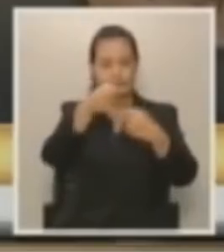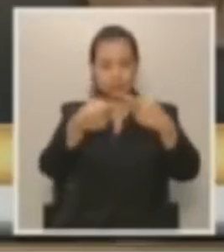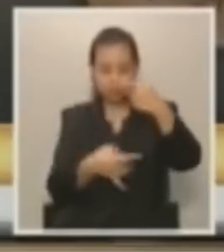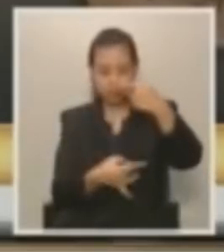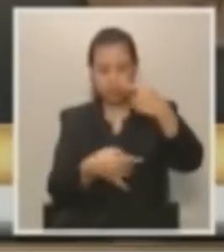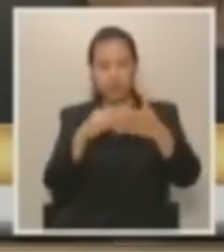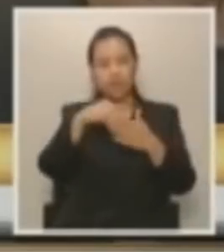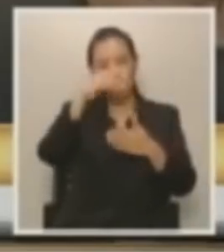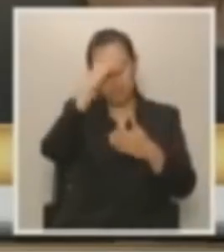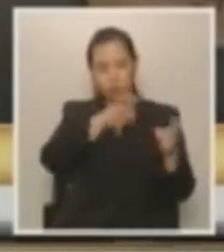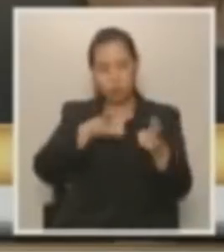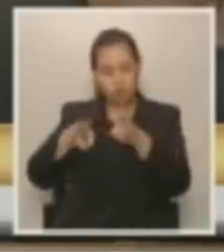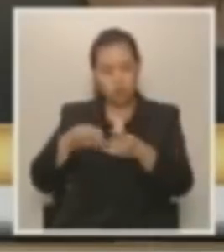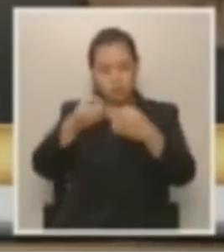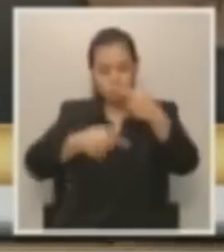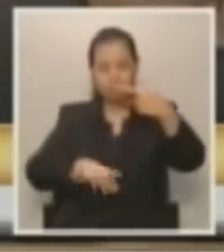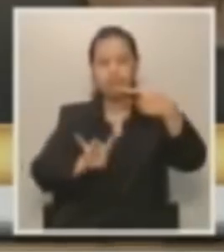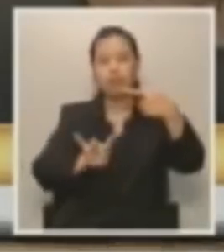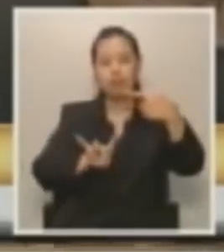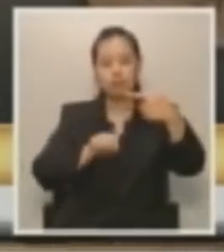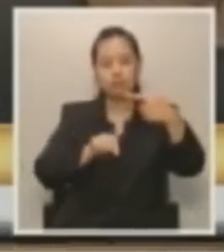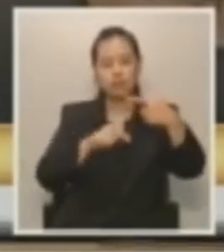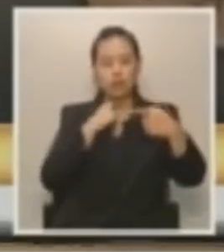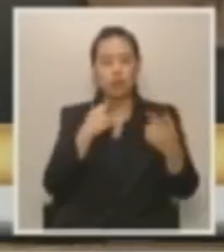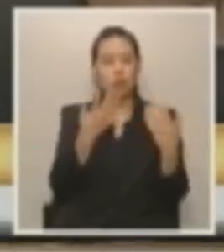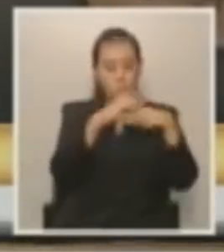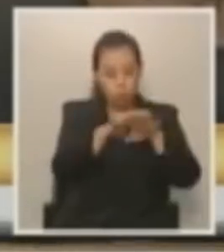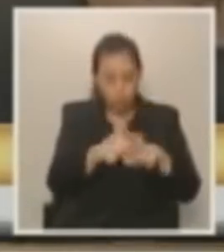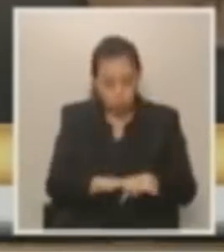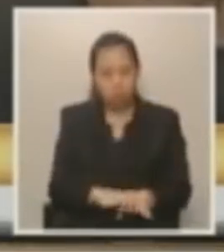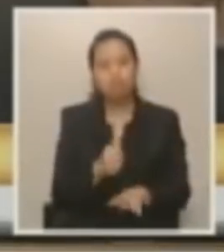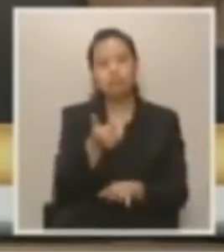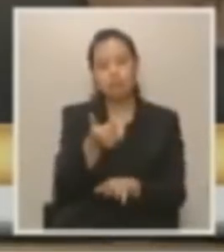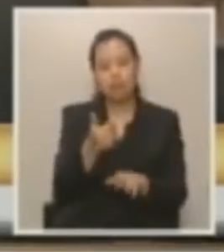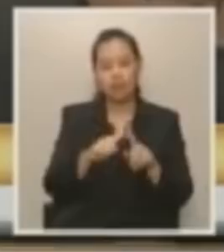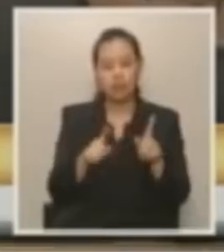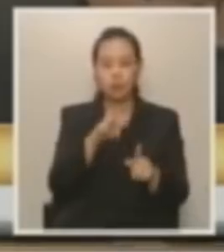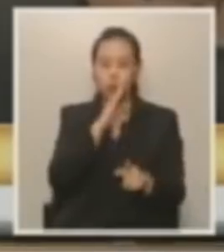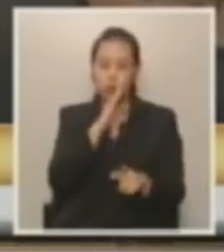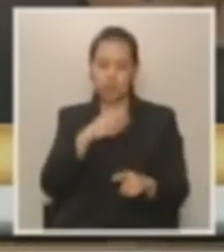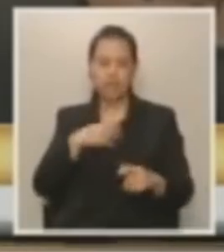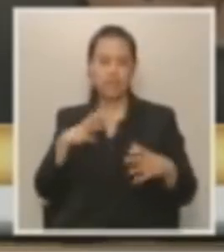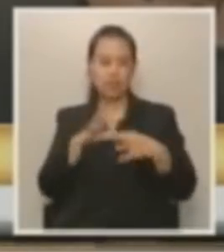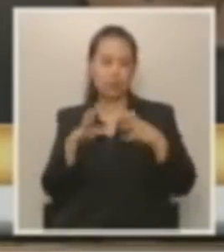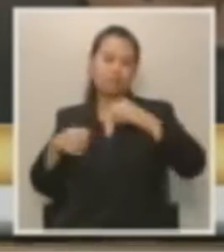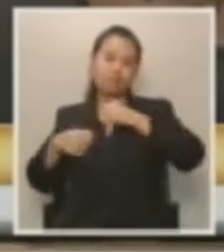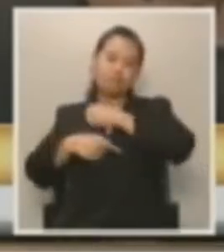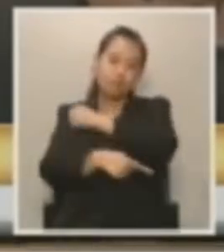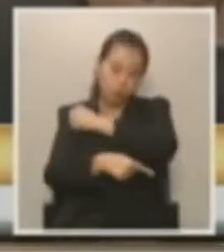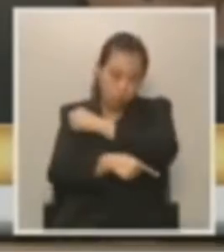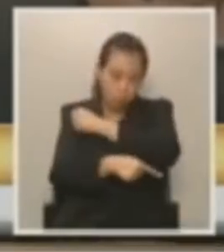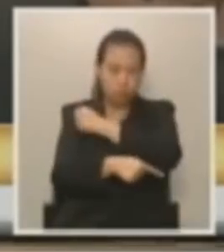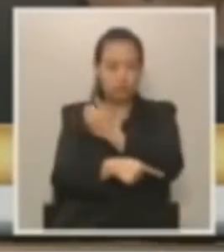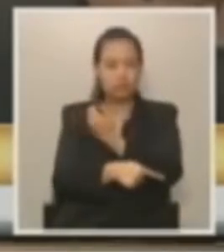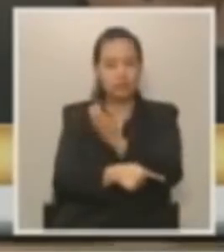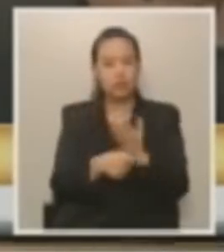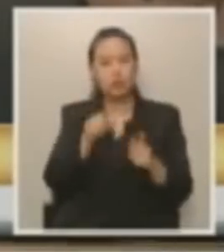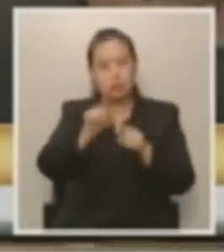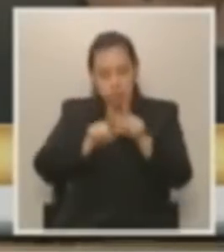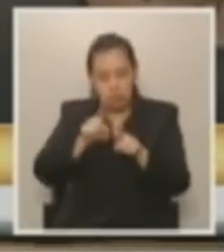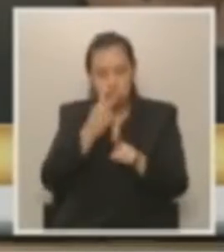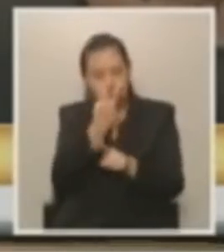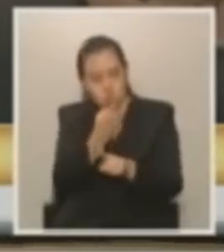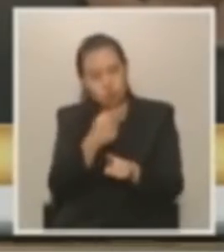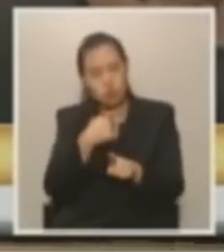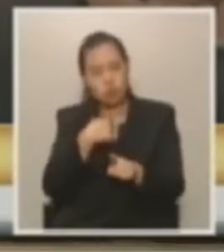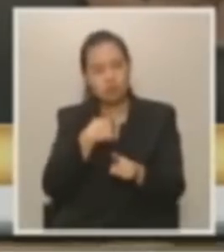วิชาได้เลยนะคะหรือถ้าท่านต้องการทำเรื่องทุจริตท่านใส่ตัวชี้วัดไปเลยค่ะว่าเราจะรอดูว่า